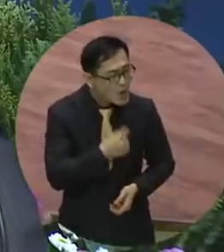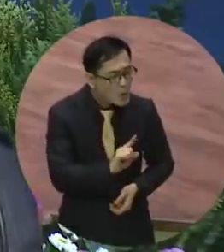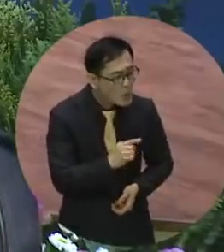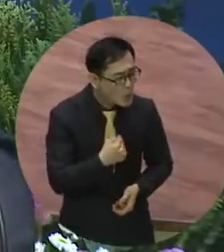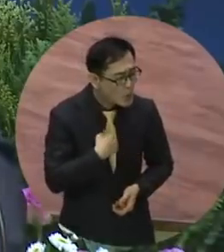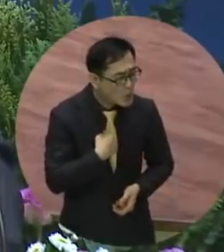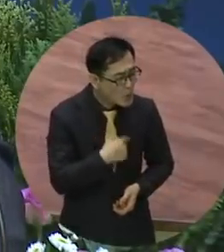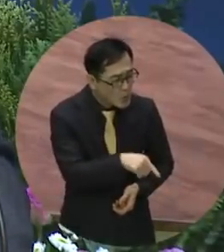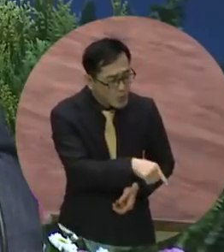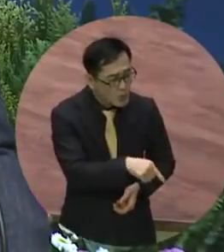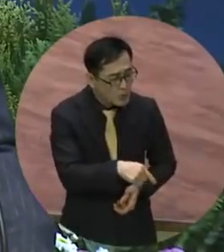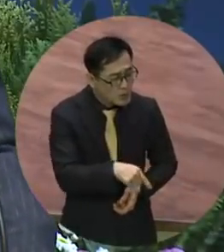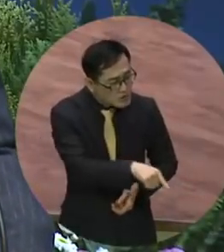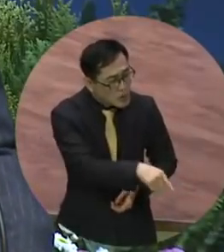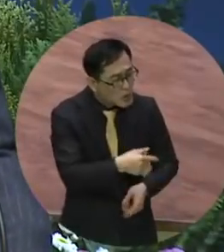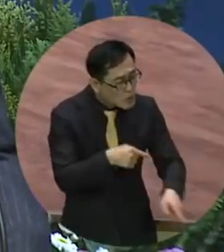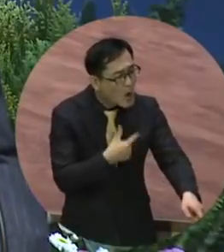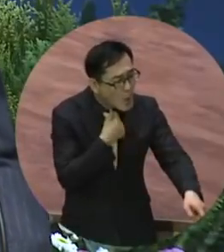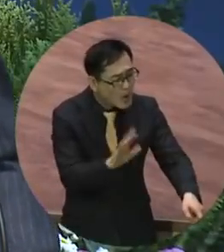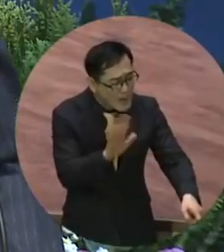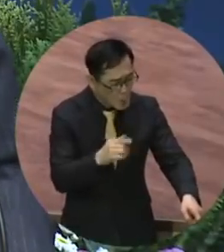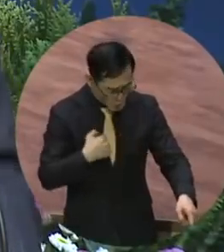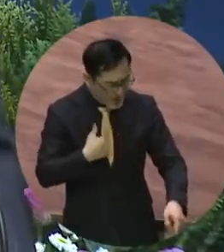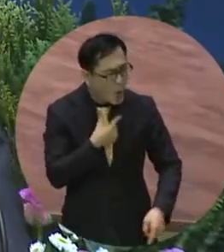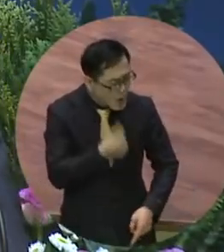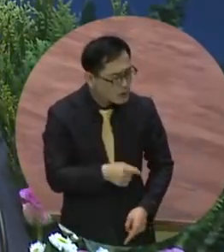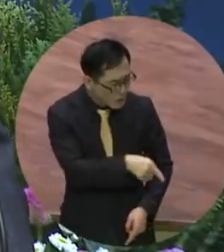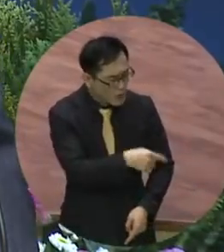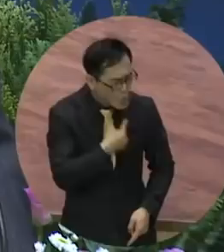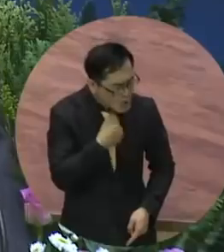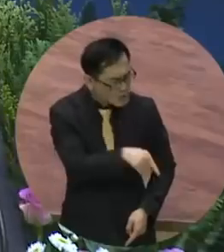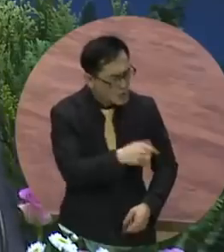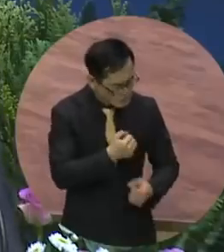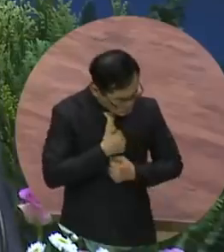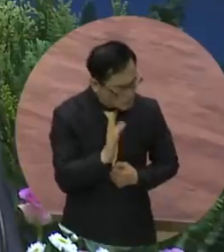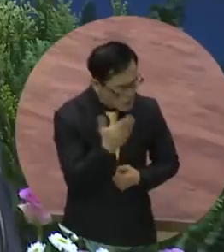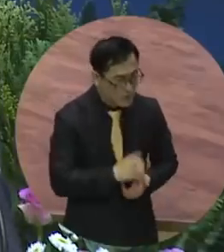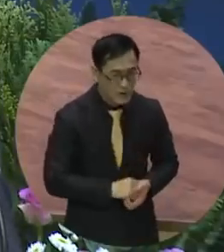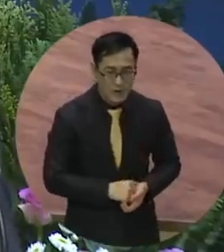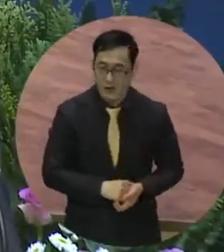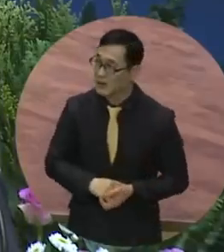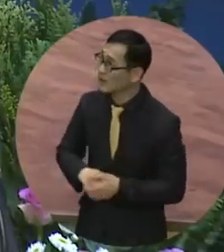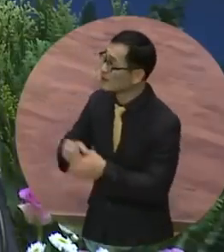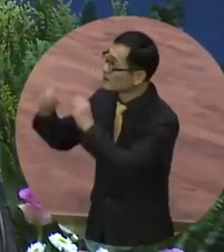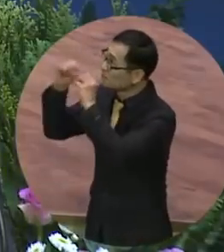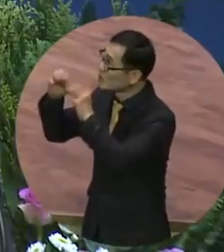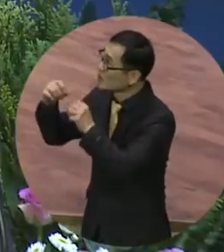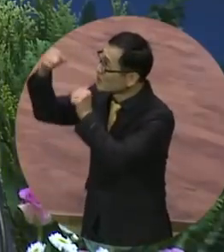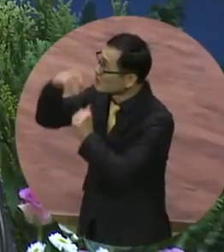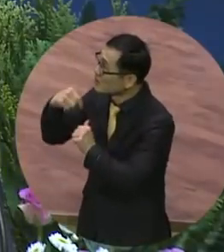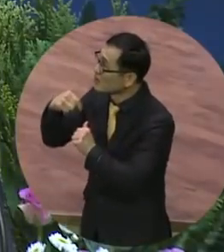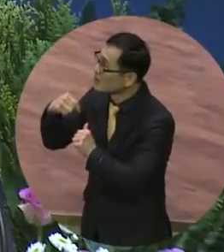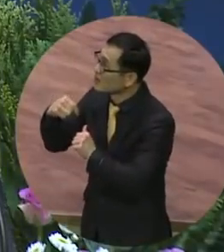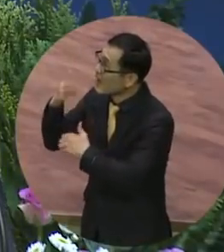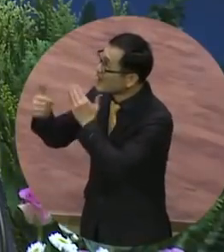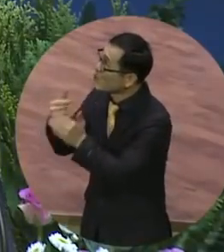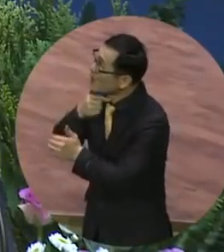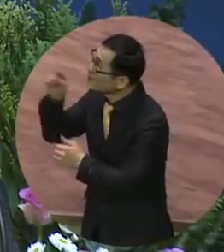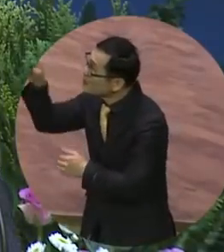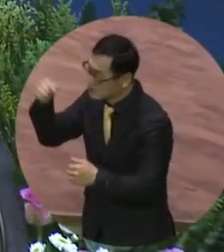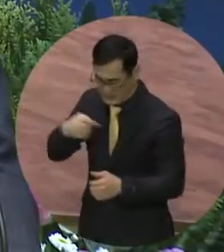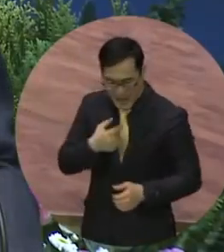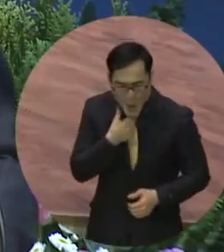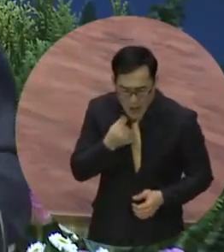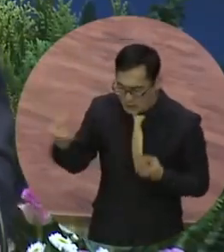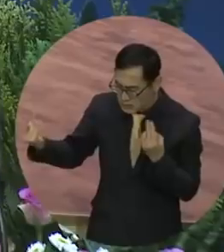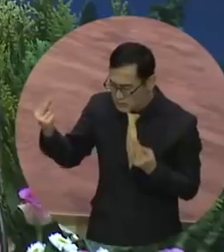너를 지키기 위한 것이다. 이리 되는 거예요. 그러니까 할 수 없이 내 거 안 하고 하나님 거 하게 된 거요. 자,